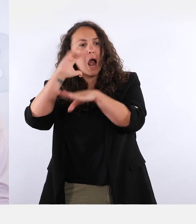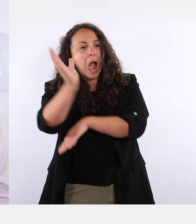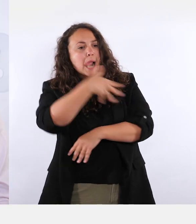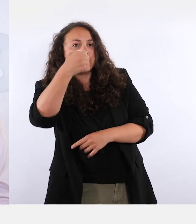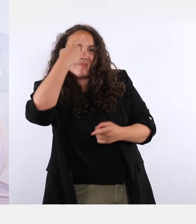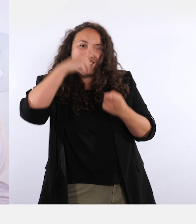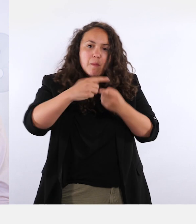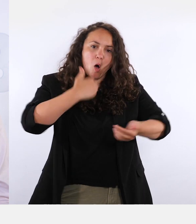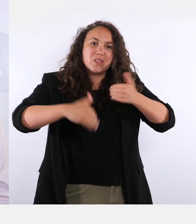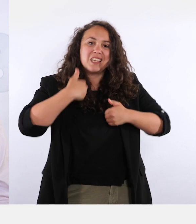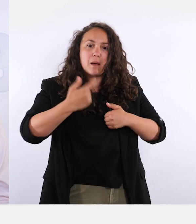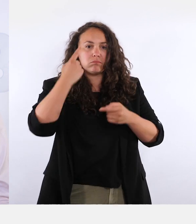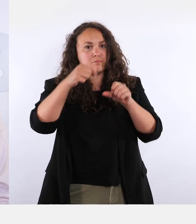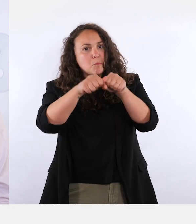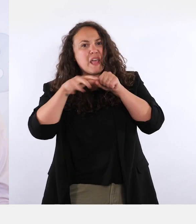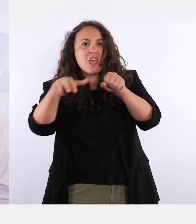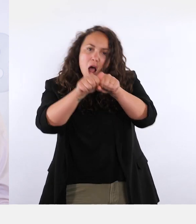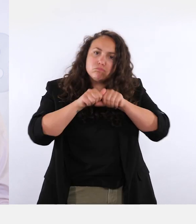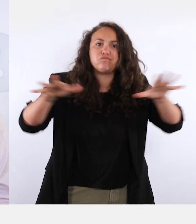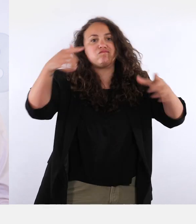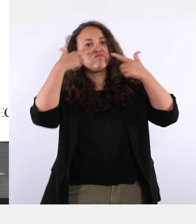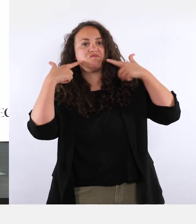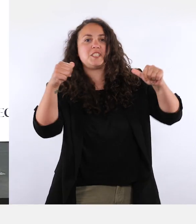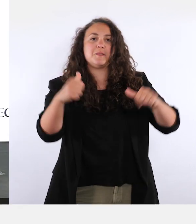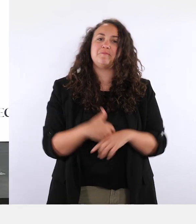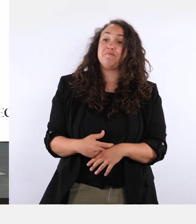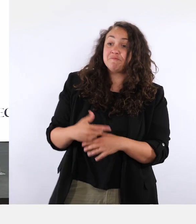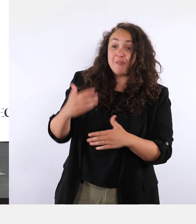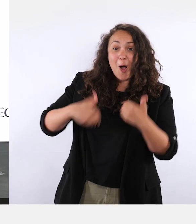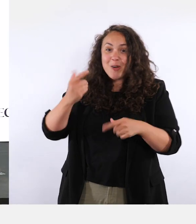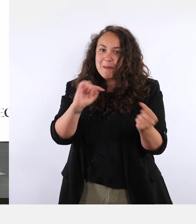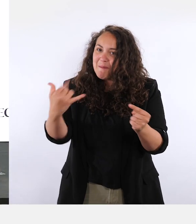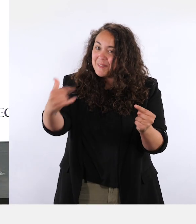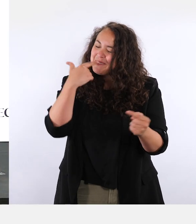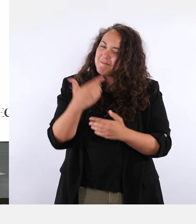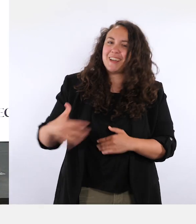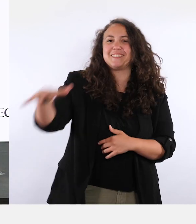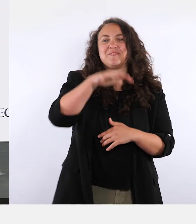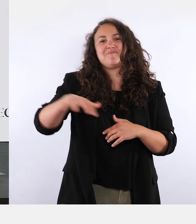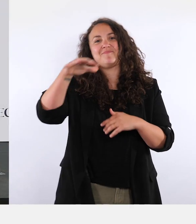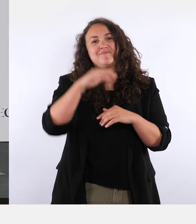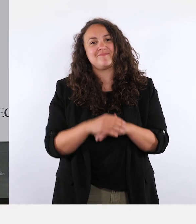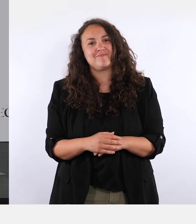hommes politiques et peut-être d'autres sujets soient traités de manière médiatique. En débat, c'est pas fini, c'est que le début. Merci à tous. Merci.